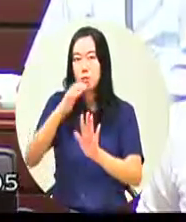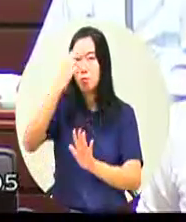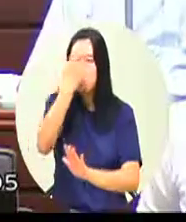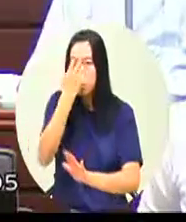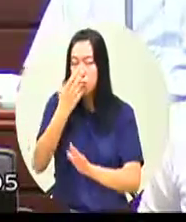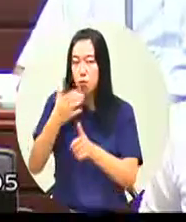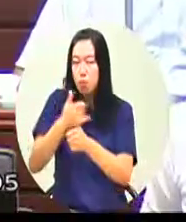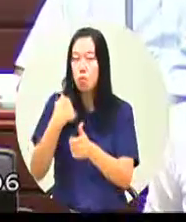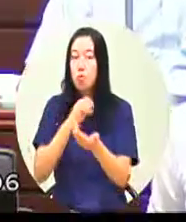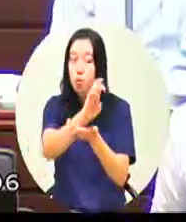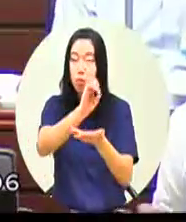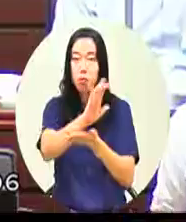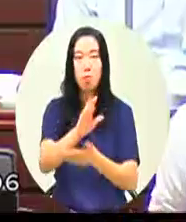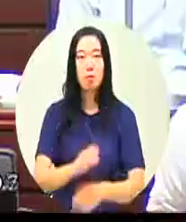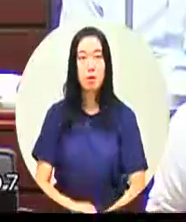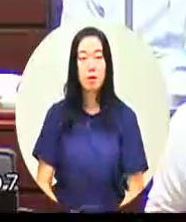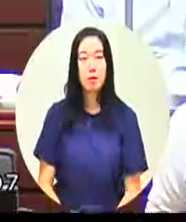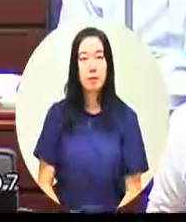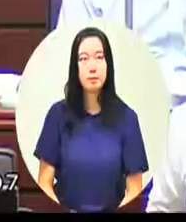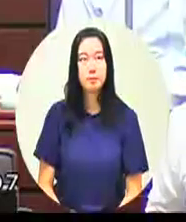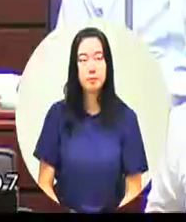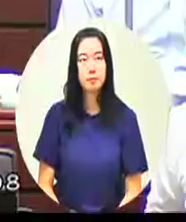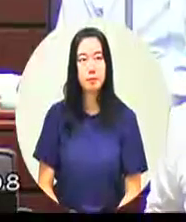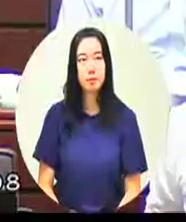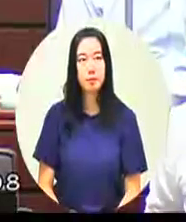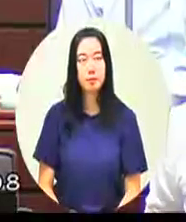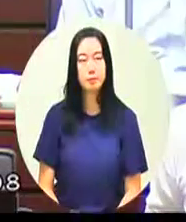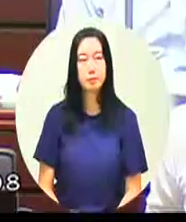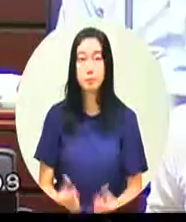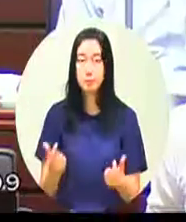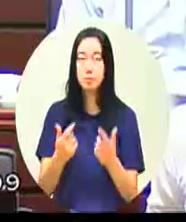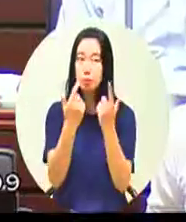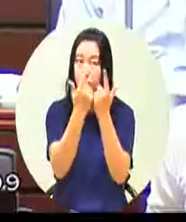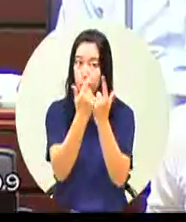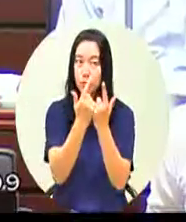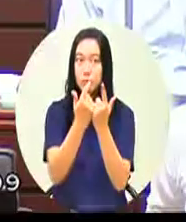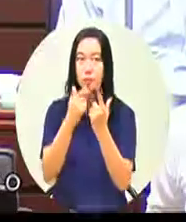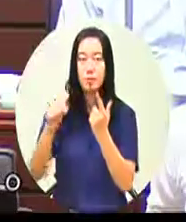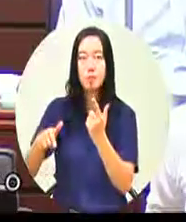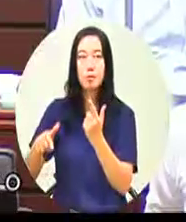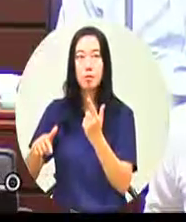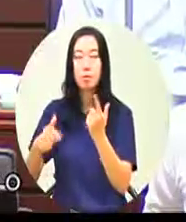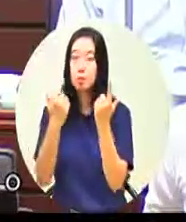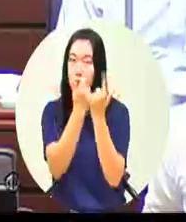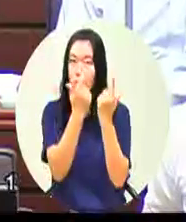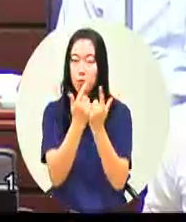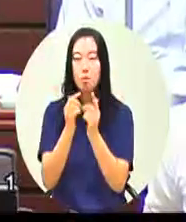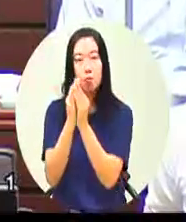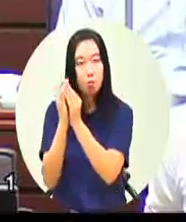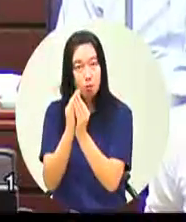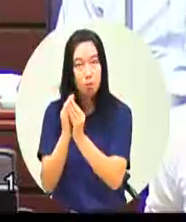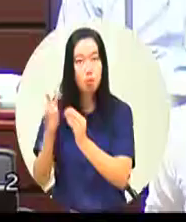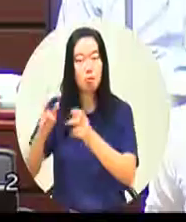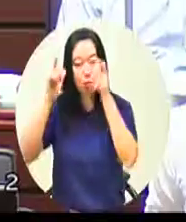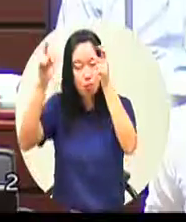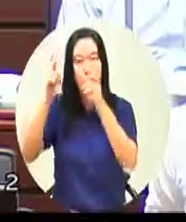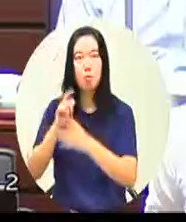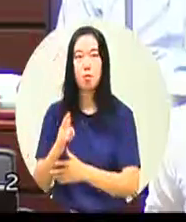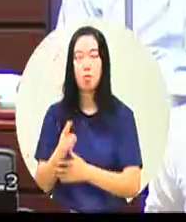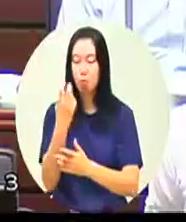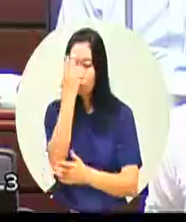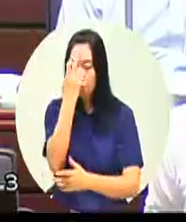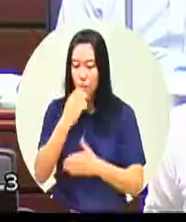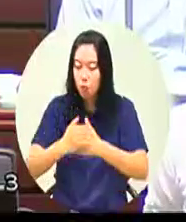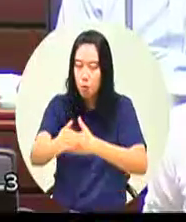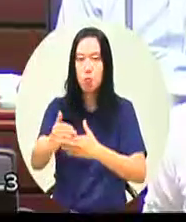映一下，因为依我所知啊，应该是不管是台北关或者桃园关或者高雄关，它的速度上应该没有这